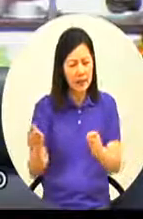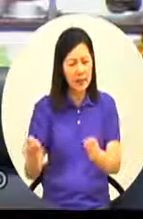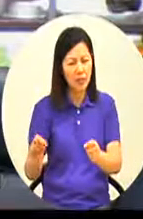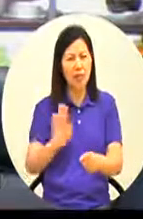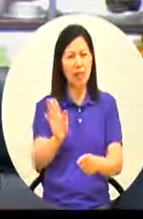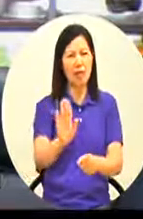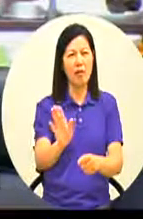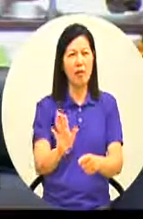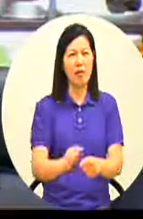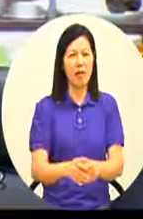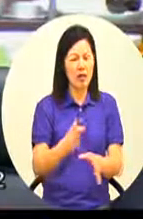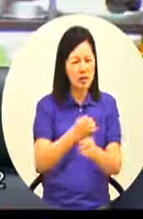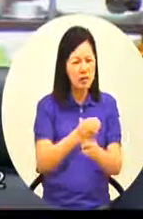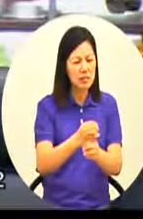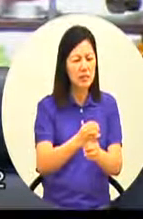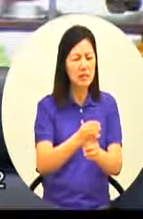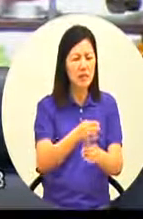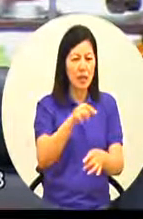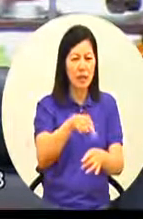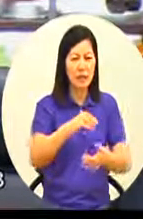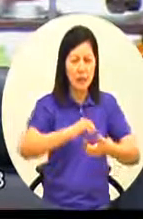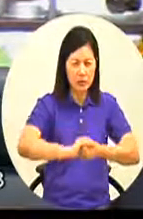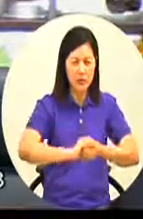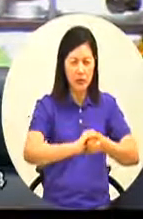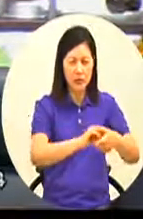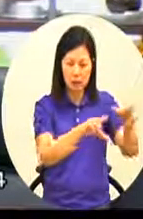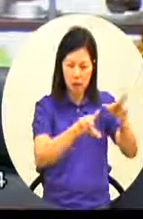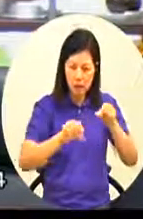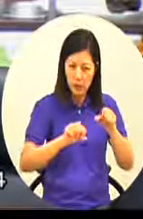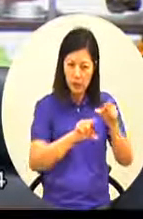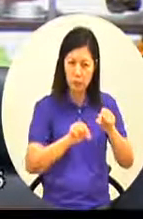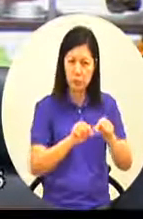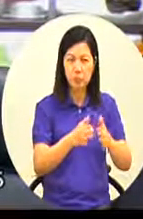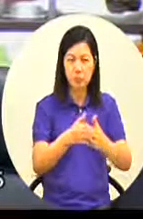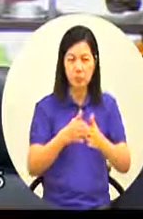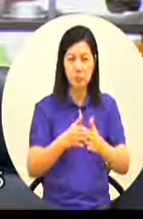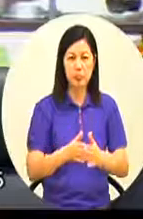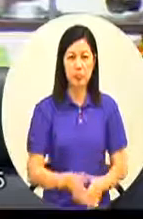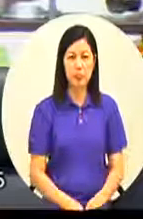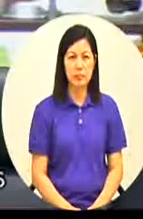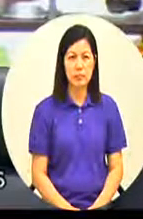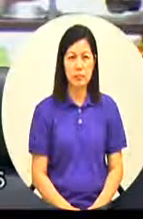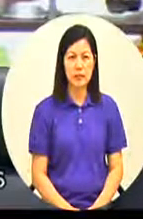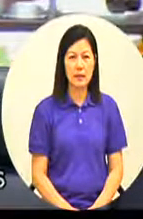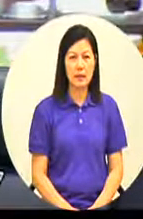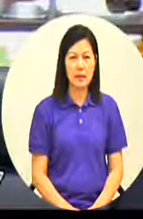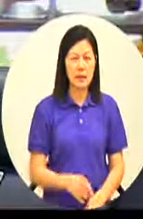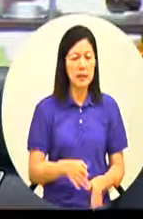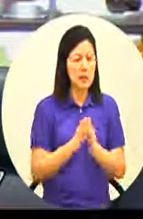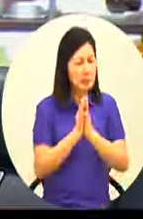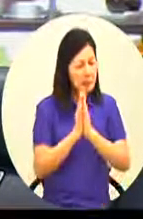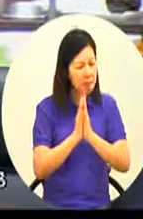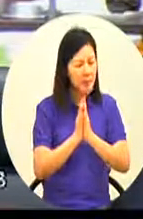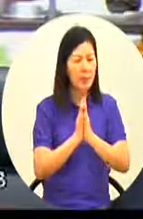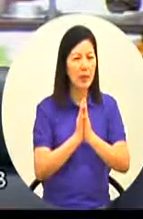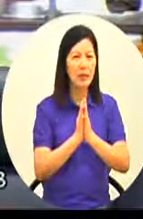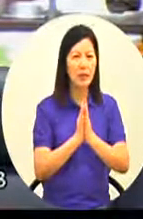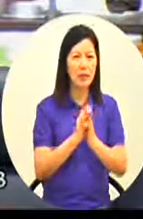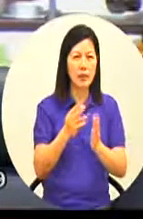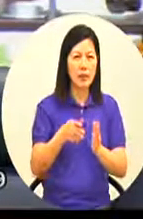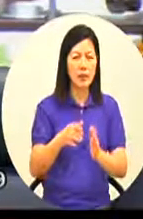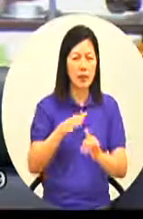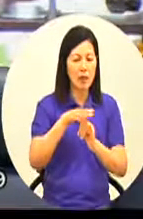了，就是要按照那个时辰去做那个工具吼，爱去办出